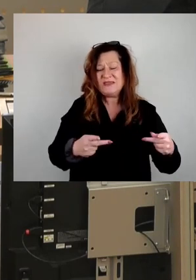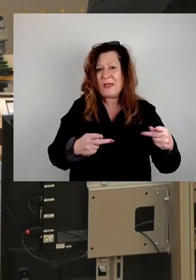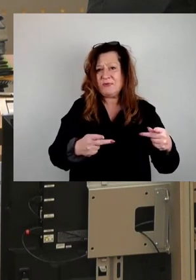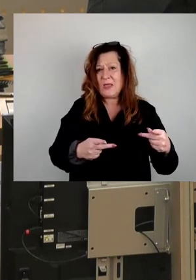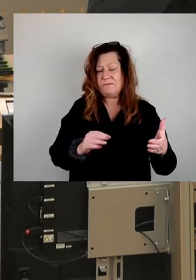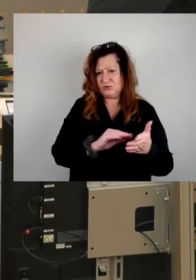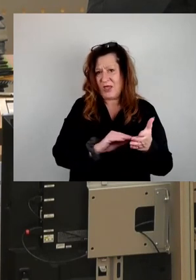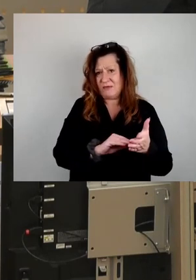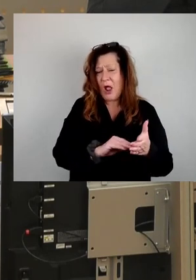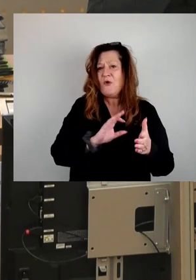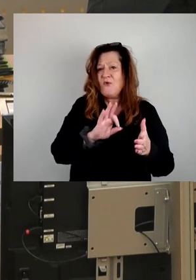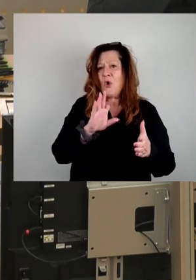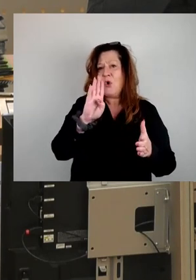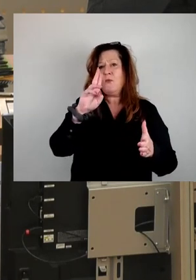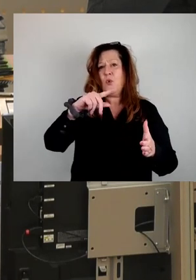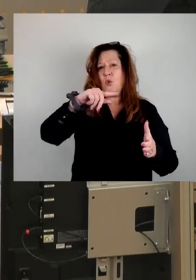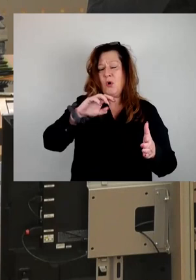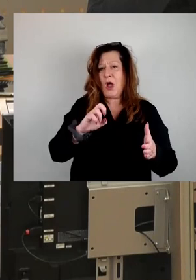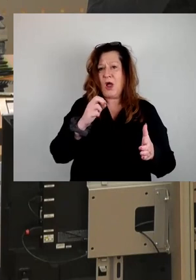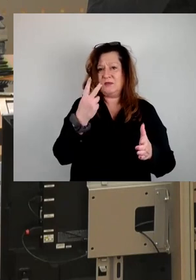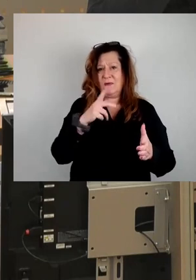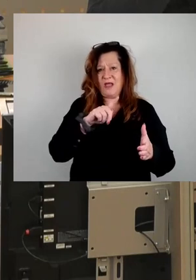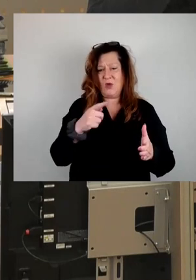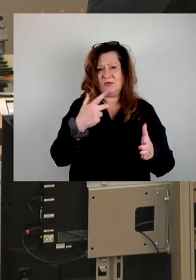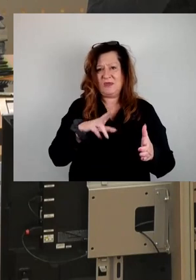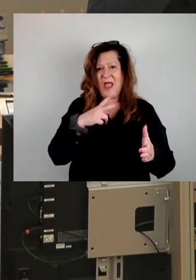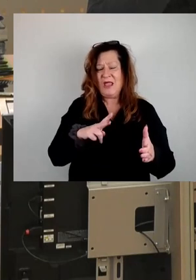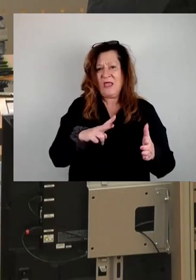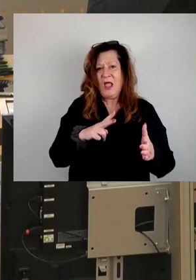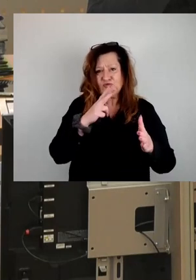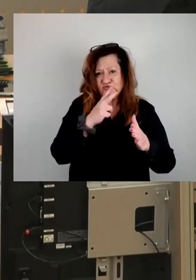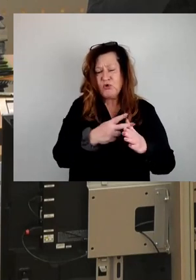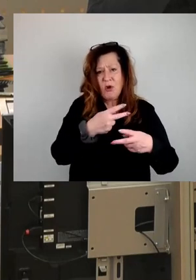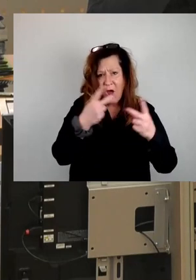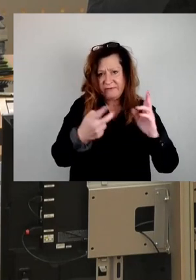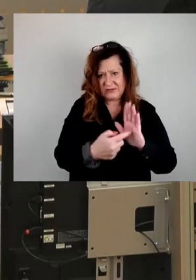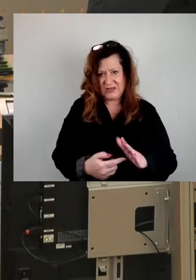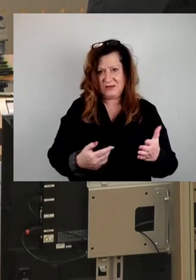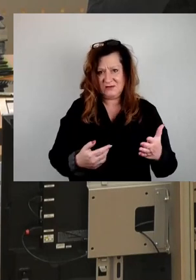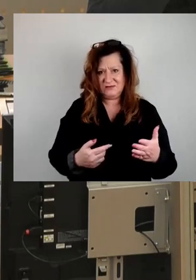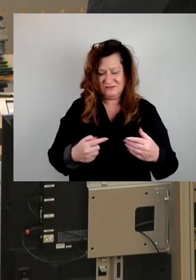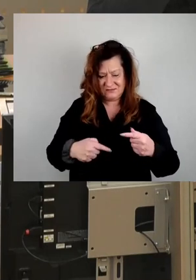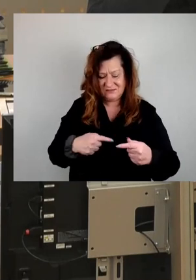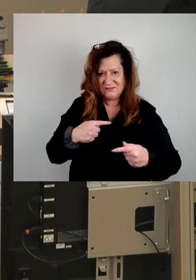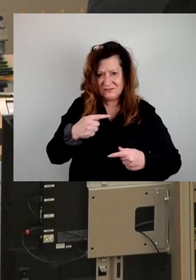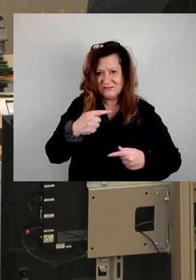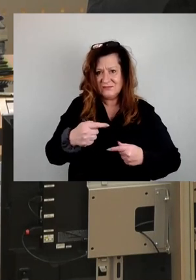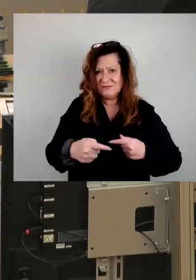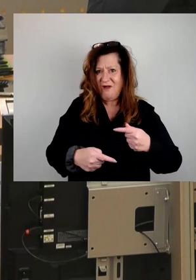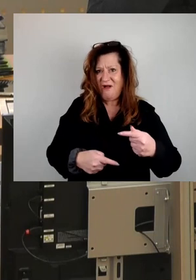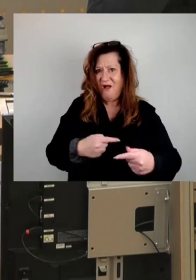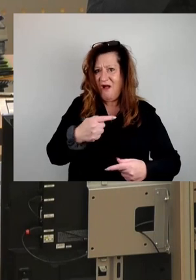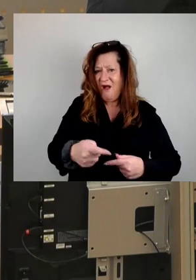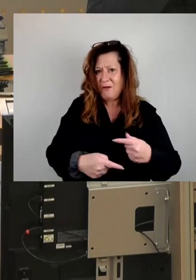für die Bürgerbewerbung 2033 ausgewiesen. Mit dem Vorgehen genau in dieser Reihenfolge hat die Stadtverwaltung dem Stadtrat nun